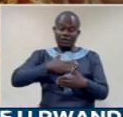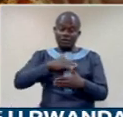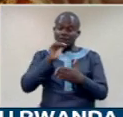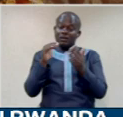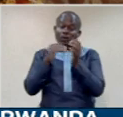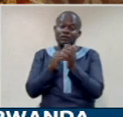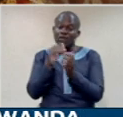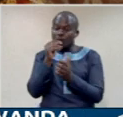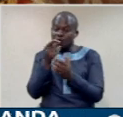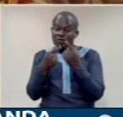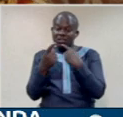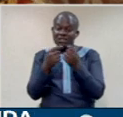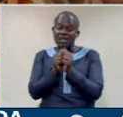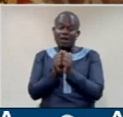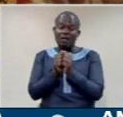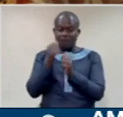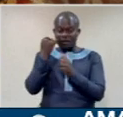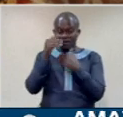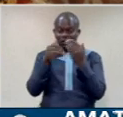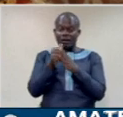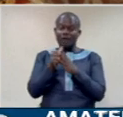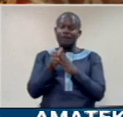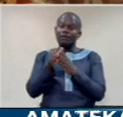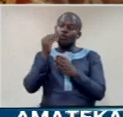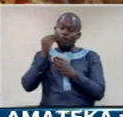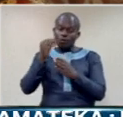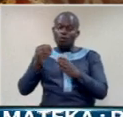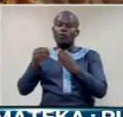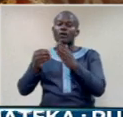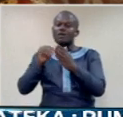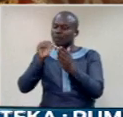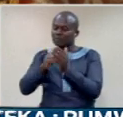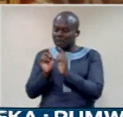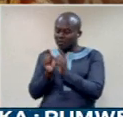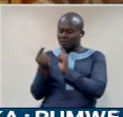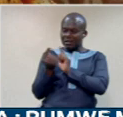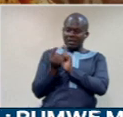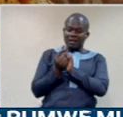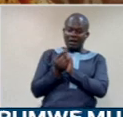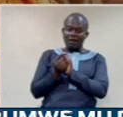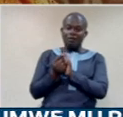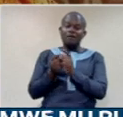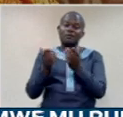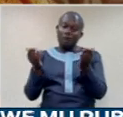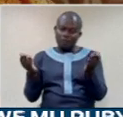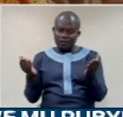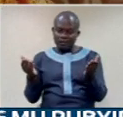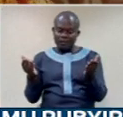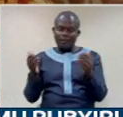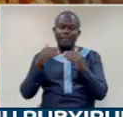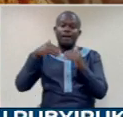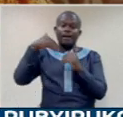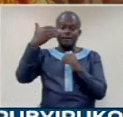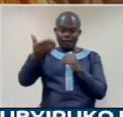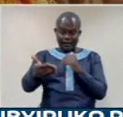ntiwongere kumvugisha niba ari umupangaye wanjye ntiwongere kunyegera nkuko hanyuma